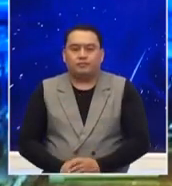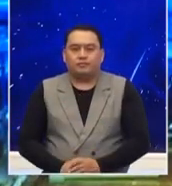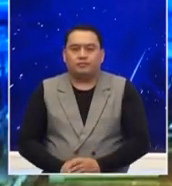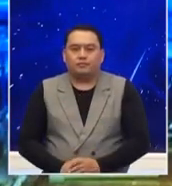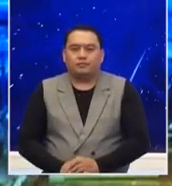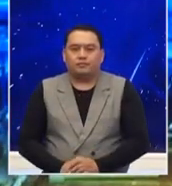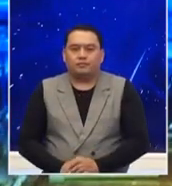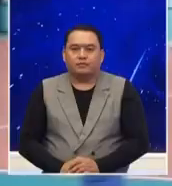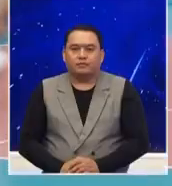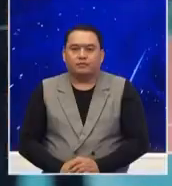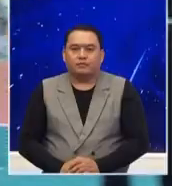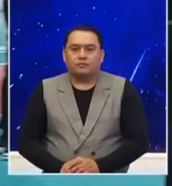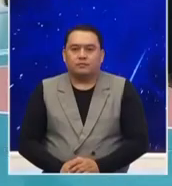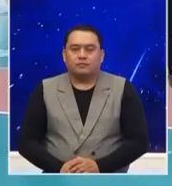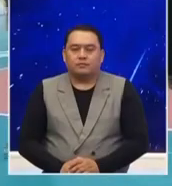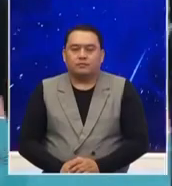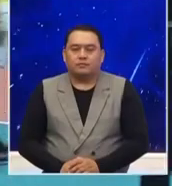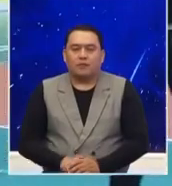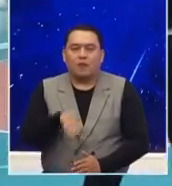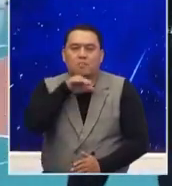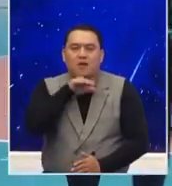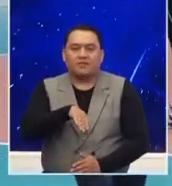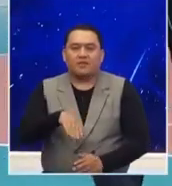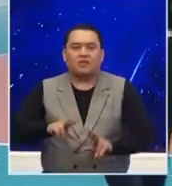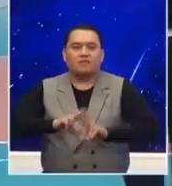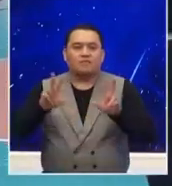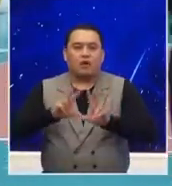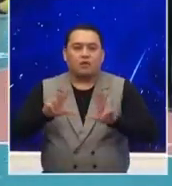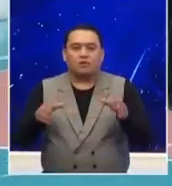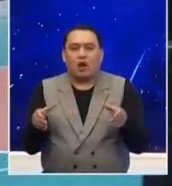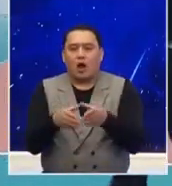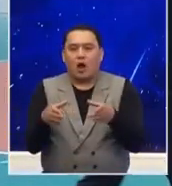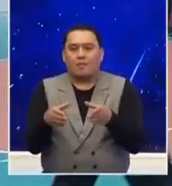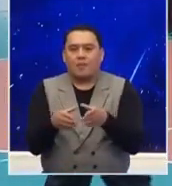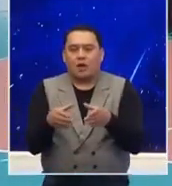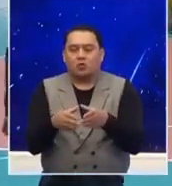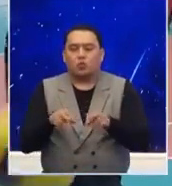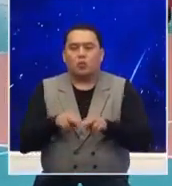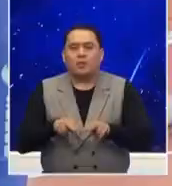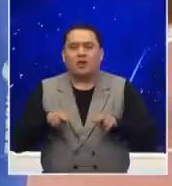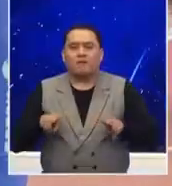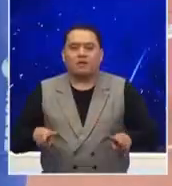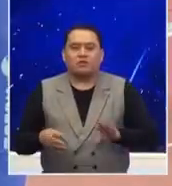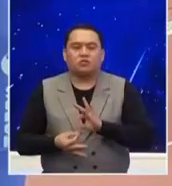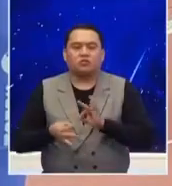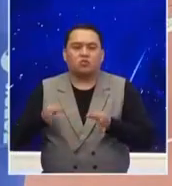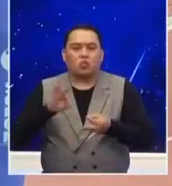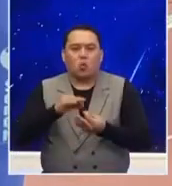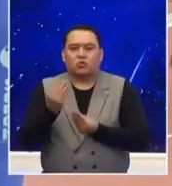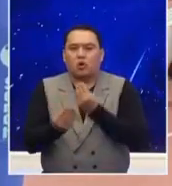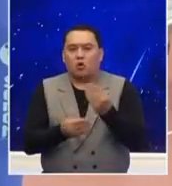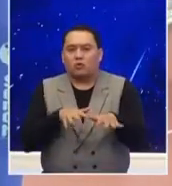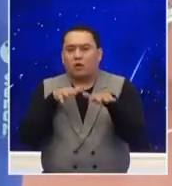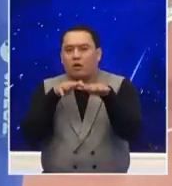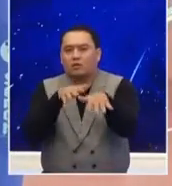Цой. Настоящий профессиональный волейбол продемонстрировали команды ЖТСУ и Куаныш. Яркие и сложные в тактическом плане атаки